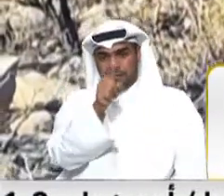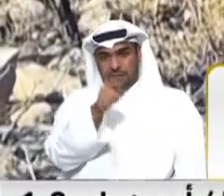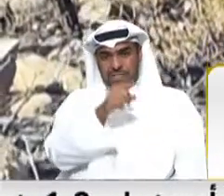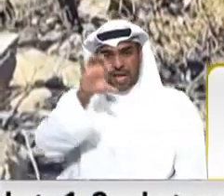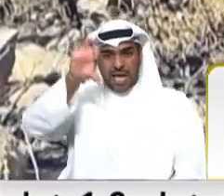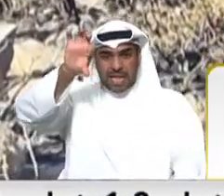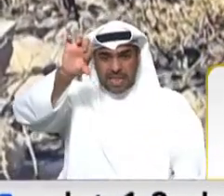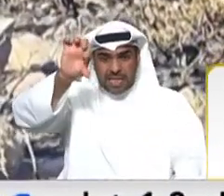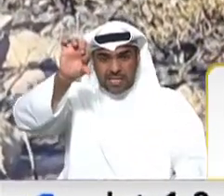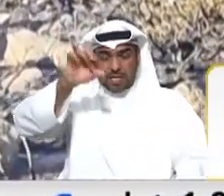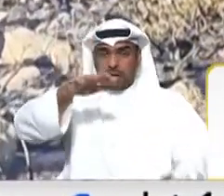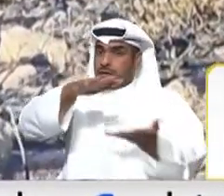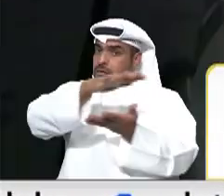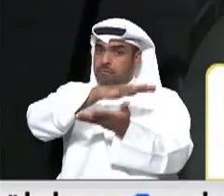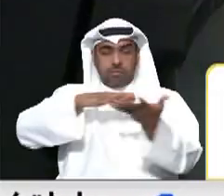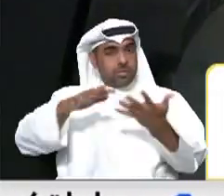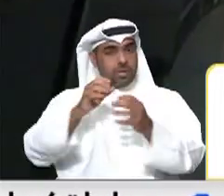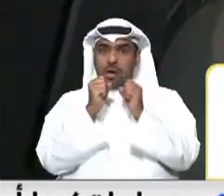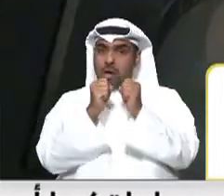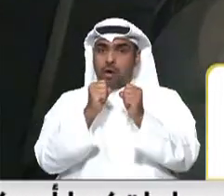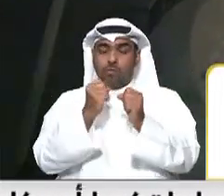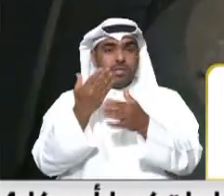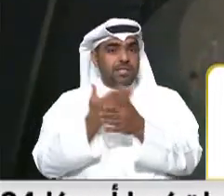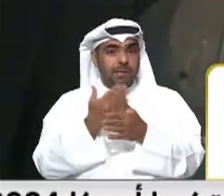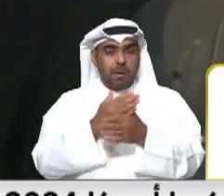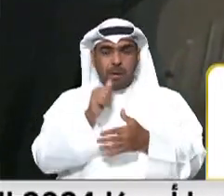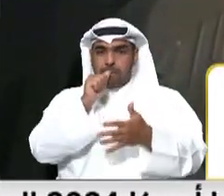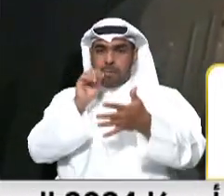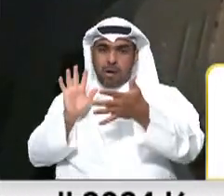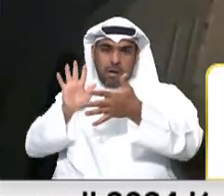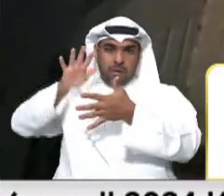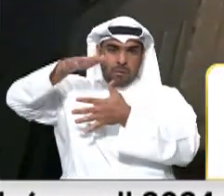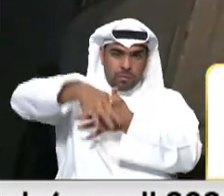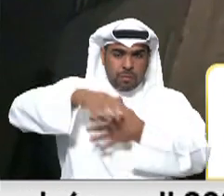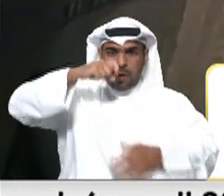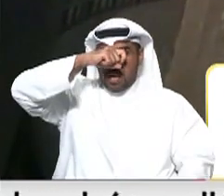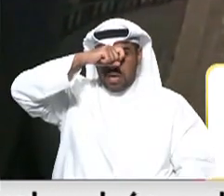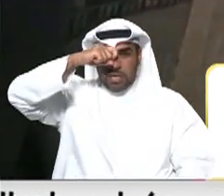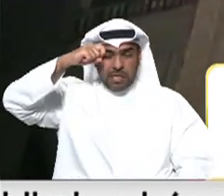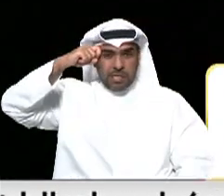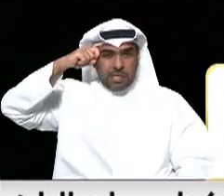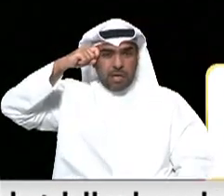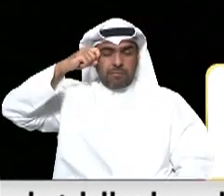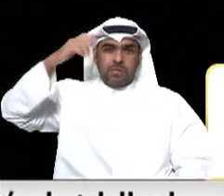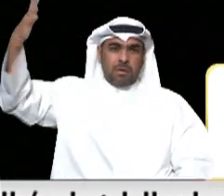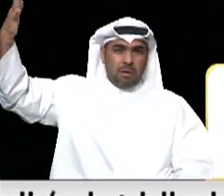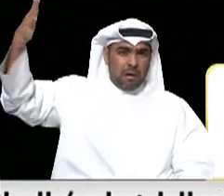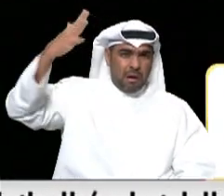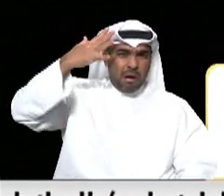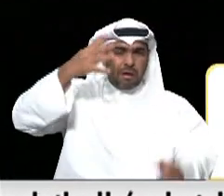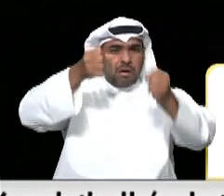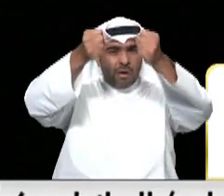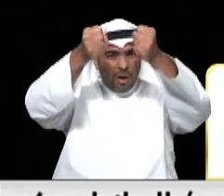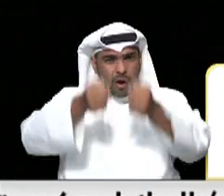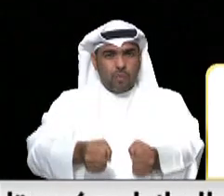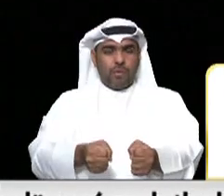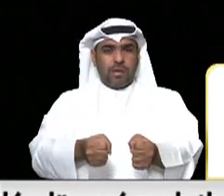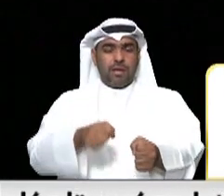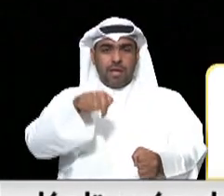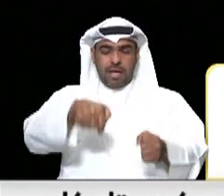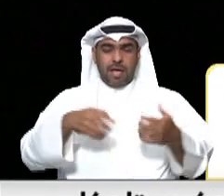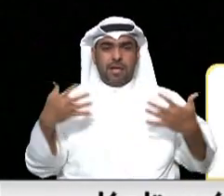تاثيرا كارثي على البلدان في جميع انحاء العالم وتسعى كبرى الشركات العالميه لوضع